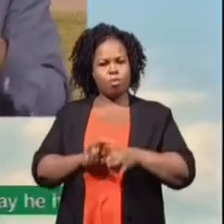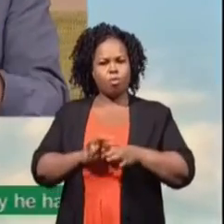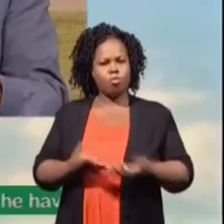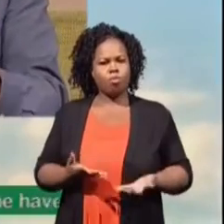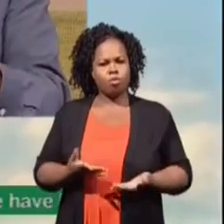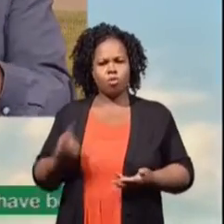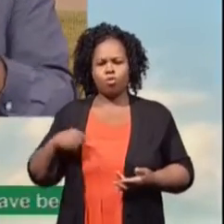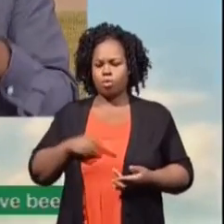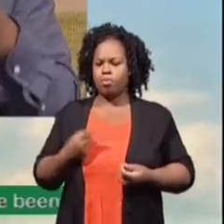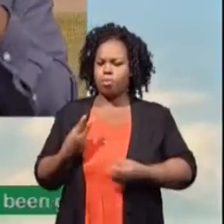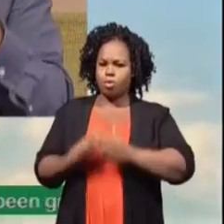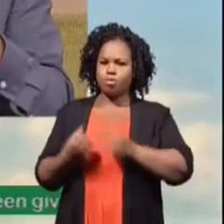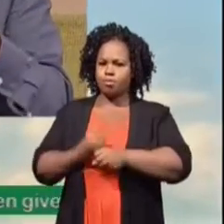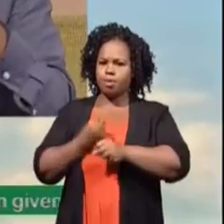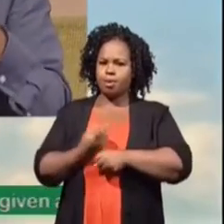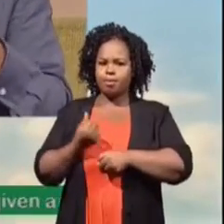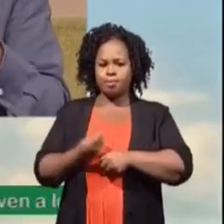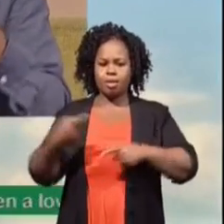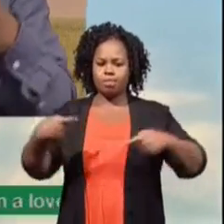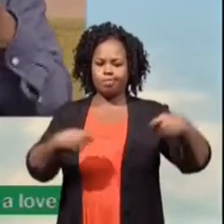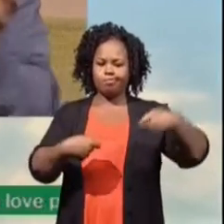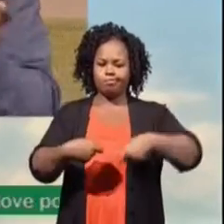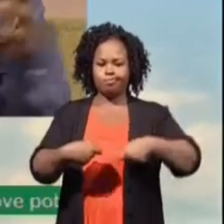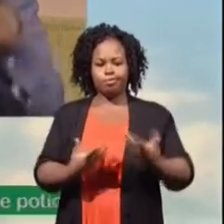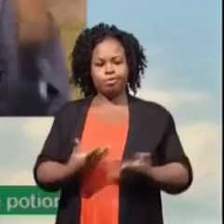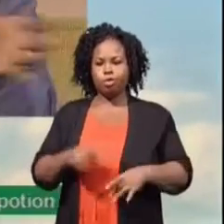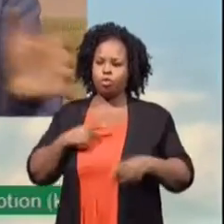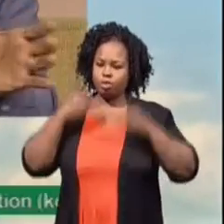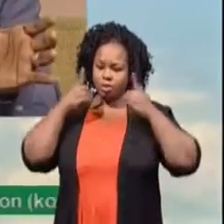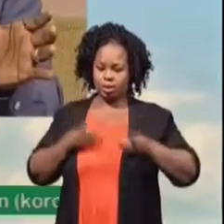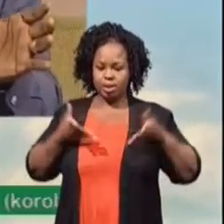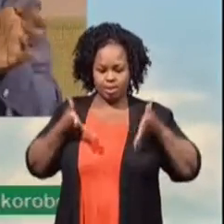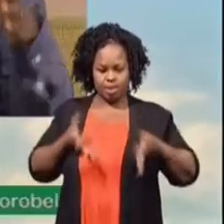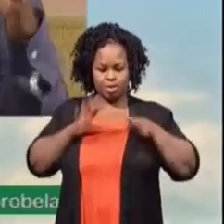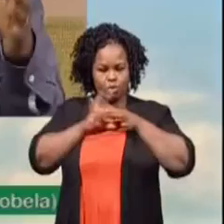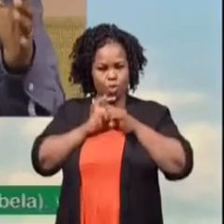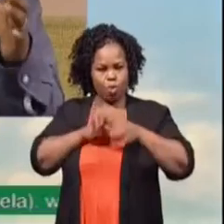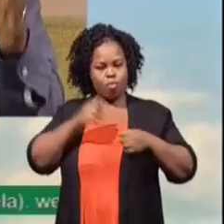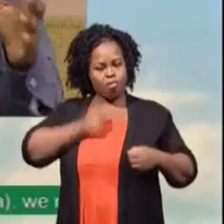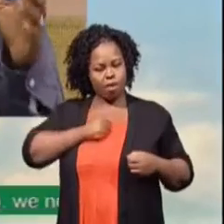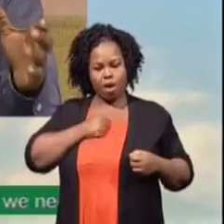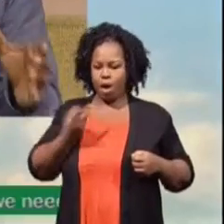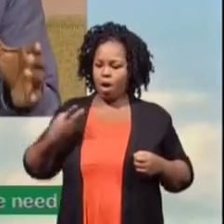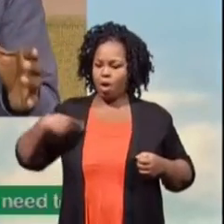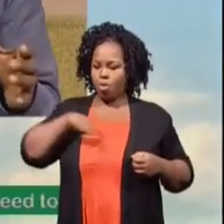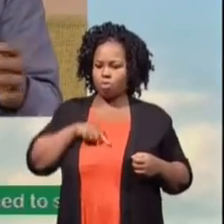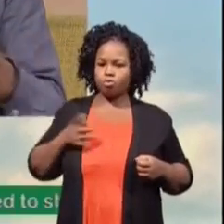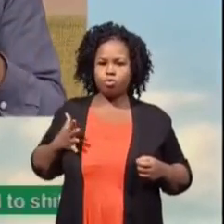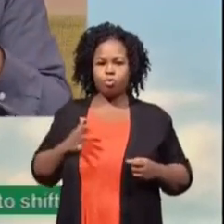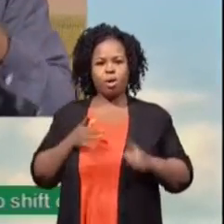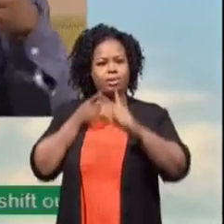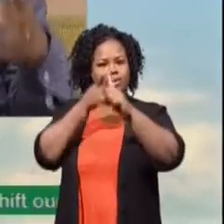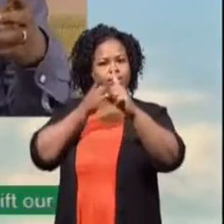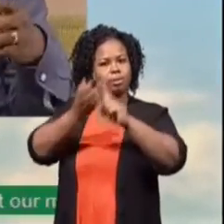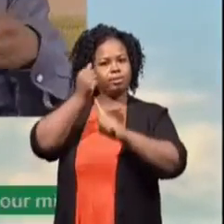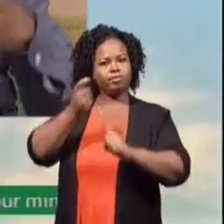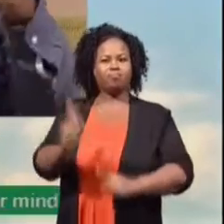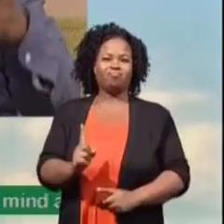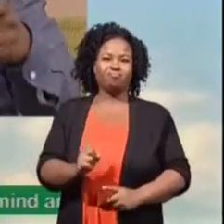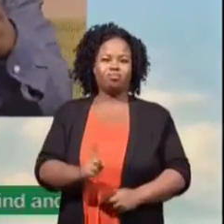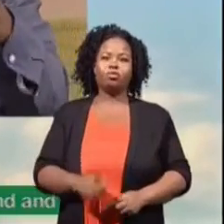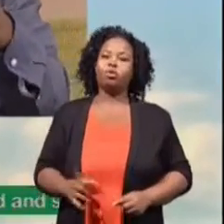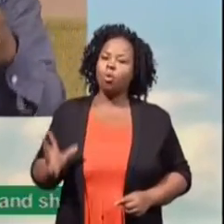and yala indlini futhi sizoyenza sonke asihlanganeni sidecide ukuthi thina la kazwane sifuna ukufika